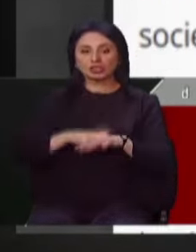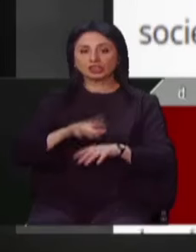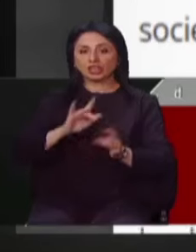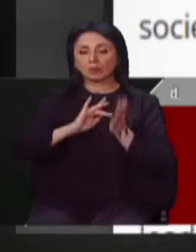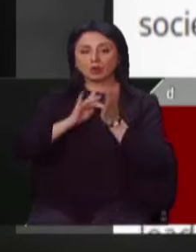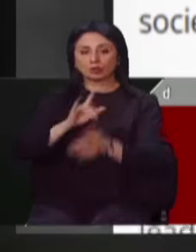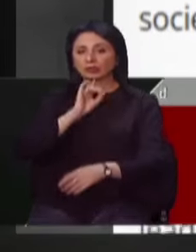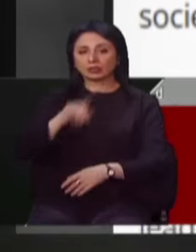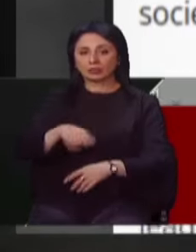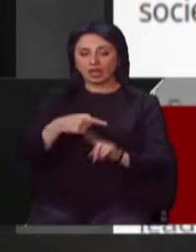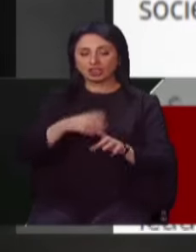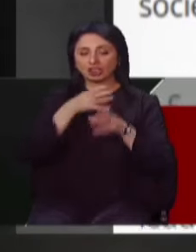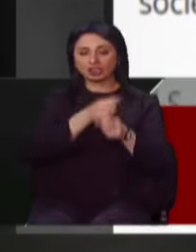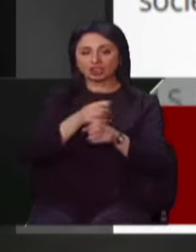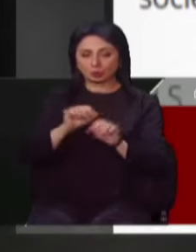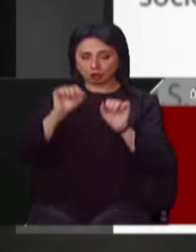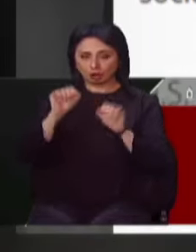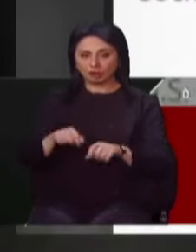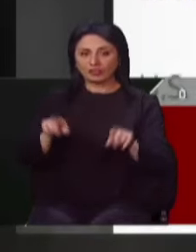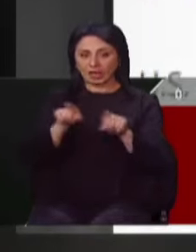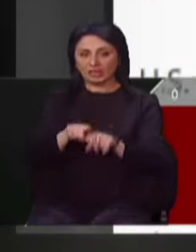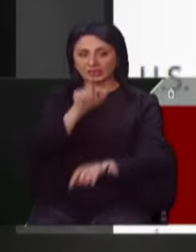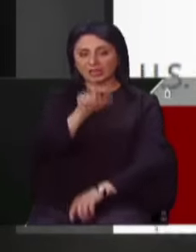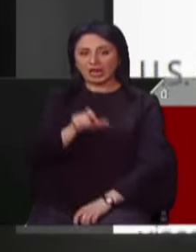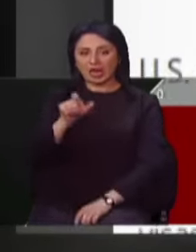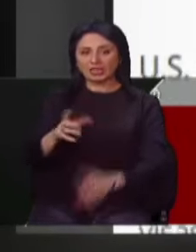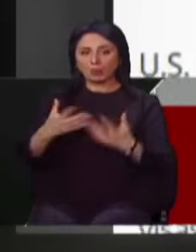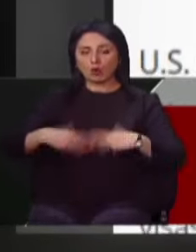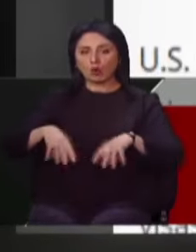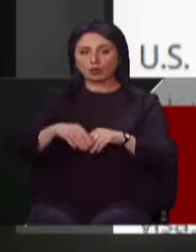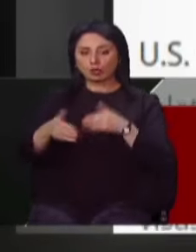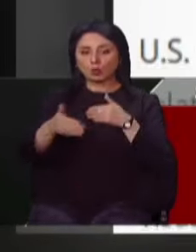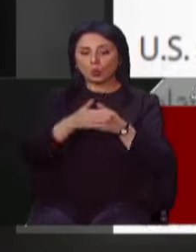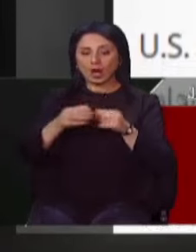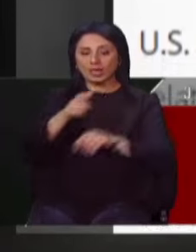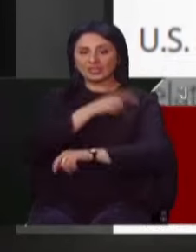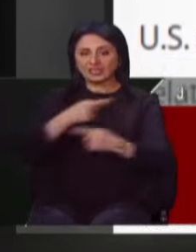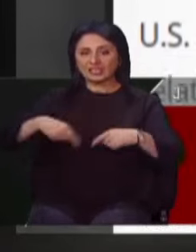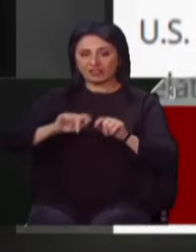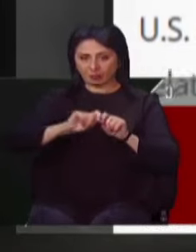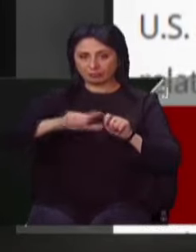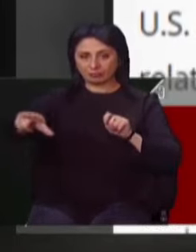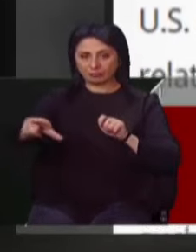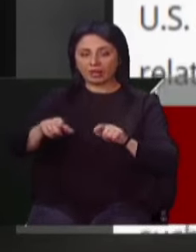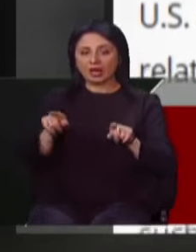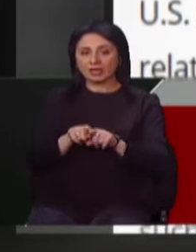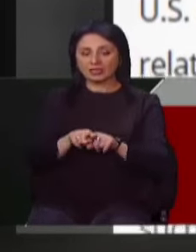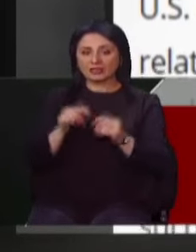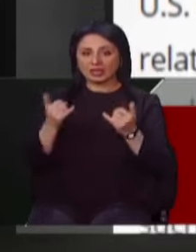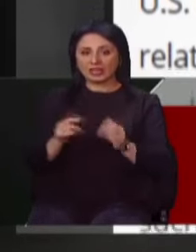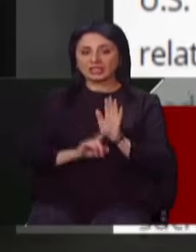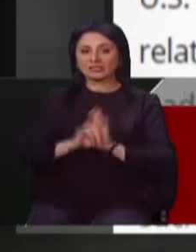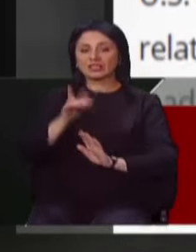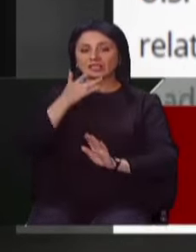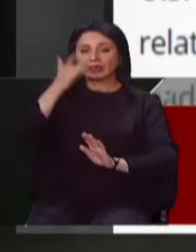შტატებში მოგზაურობა. ეს შეზღუდვები შესაძლოა ასეთი ადამიანების ოჯახის უახლოეს წევრებზეც გავრცელდეს. ასევე, დღეს